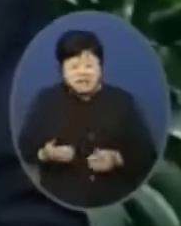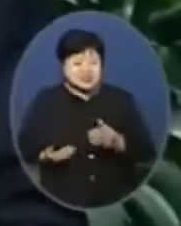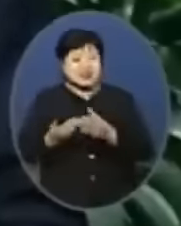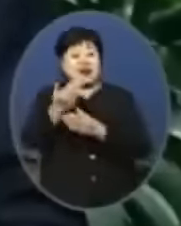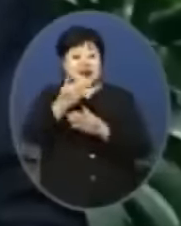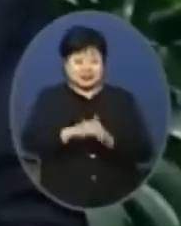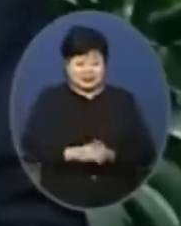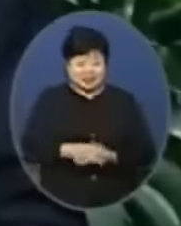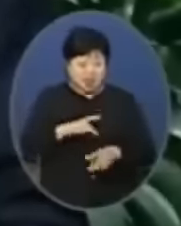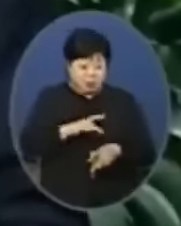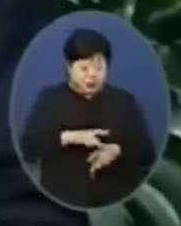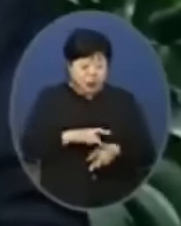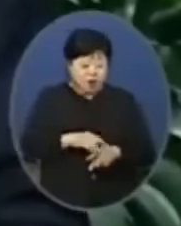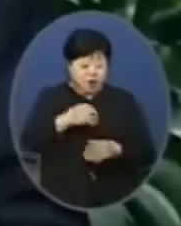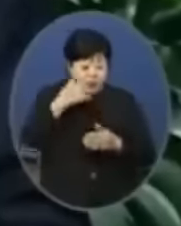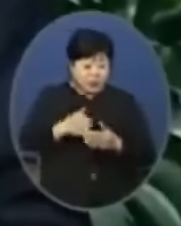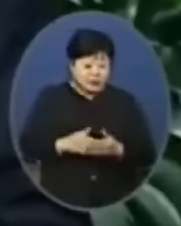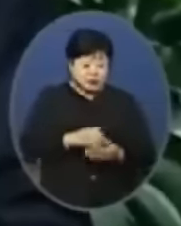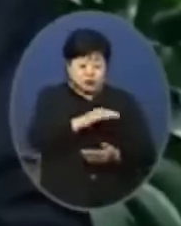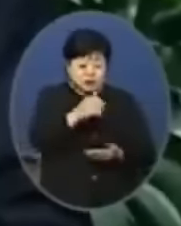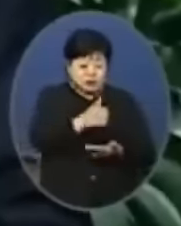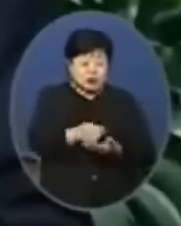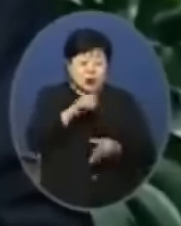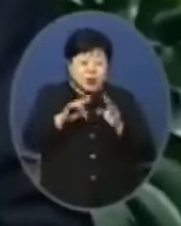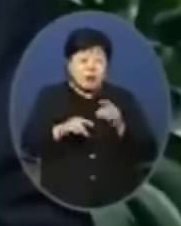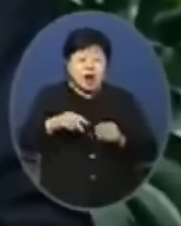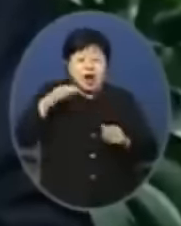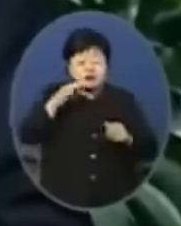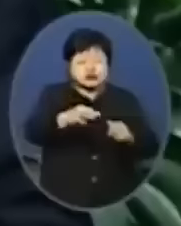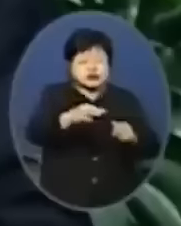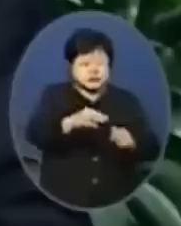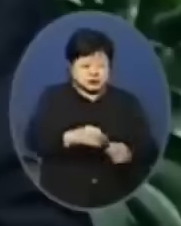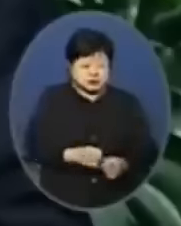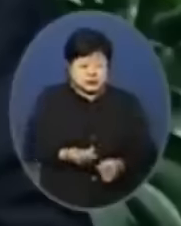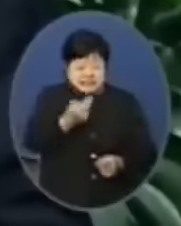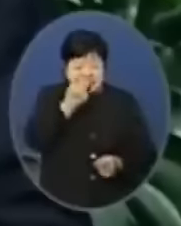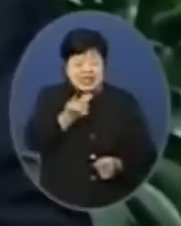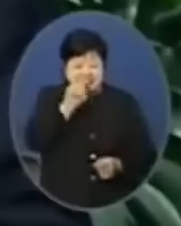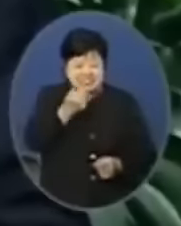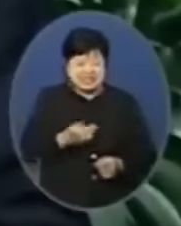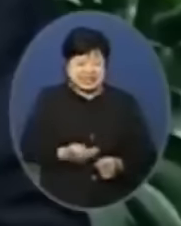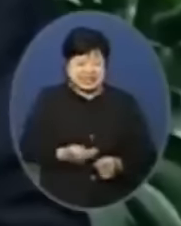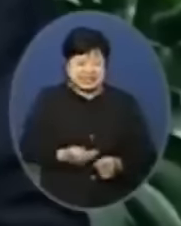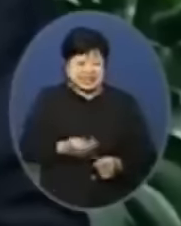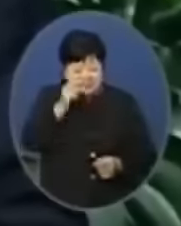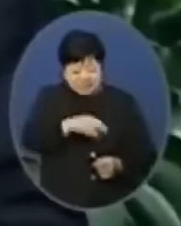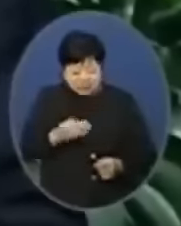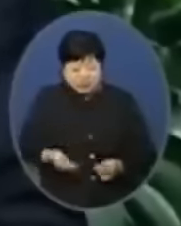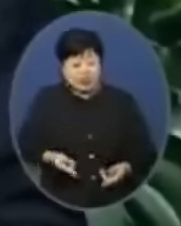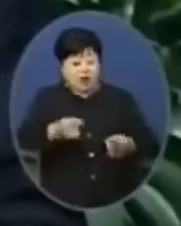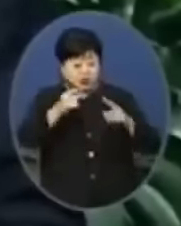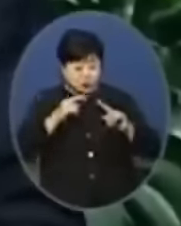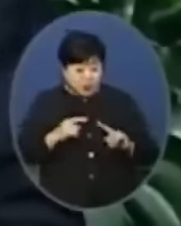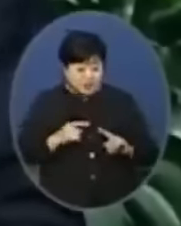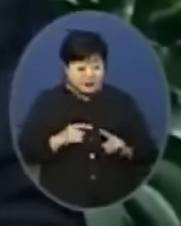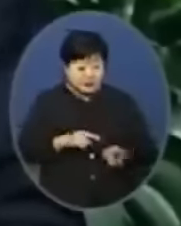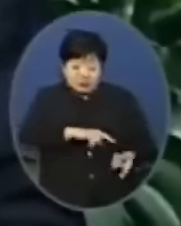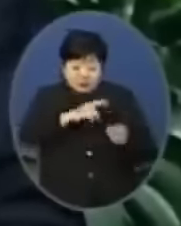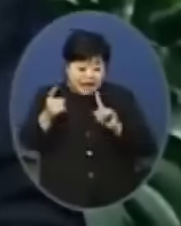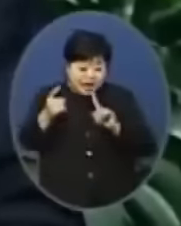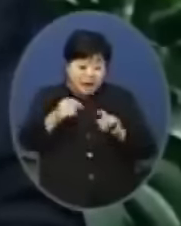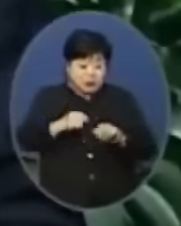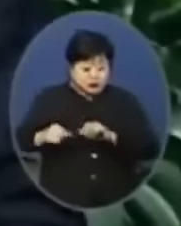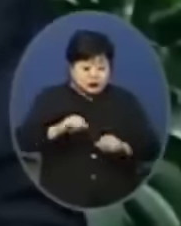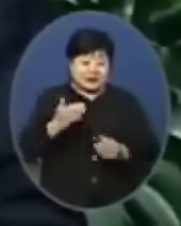흐르냐. 뼈다귀만 남은 우리가 주님께 목말라 부르시면 생기가, 생수가 되어 들어와서 우리가 살아